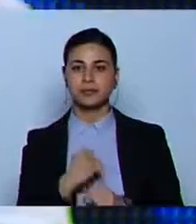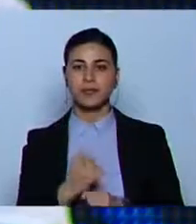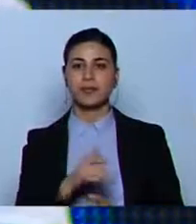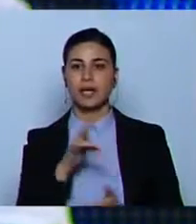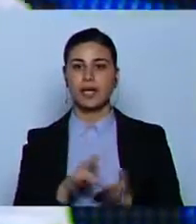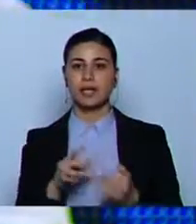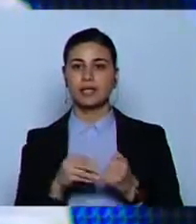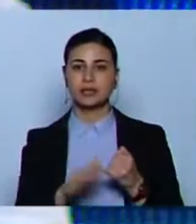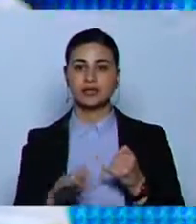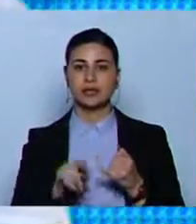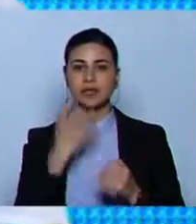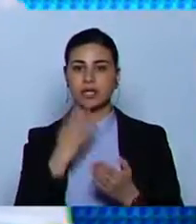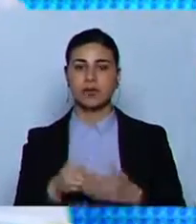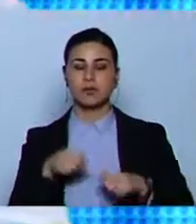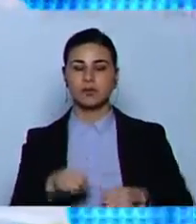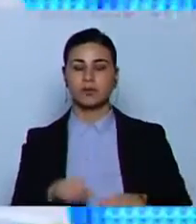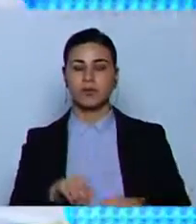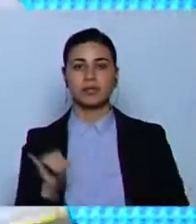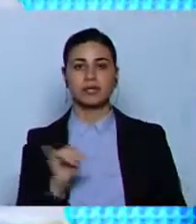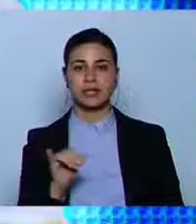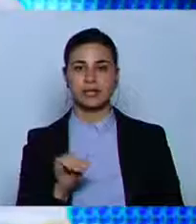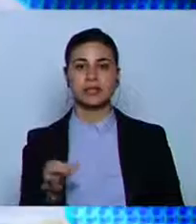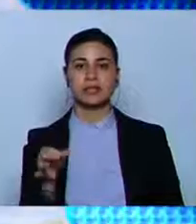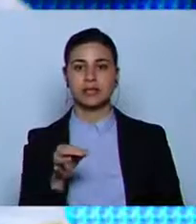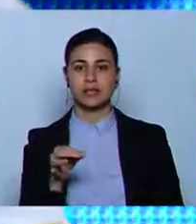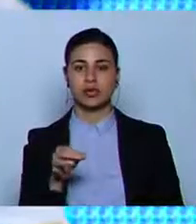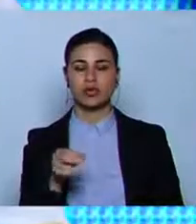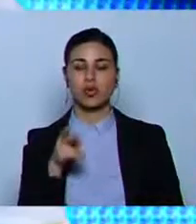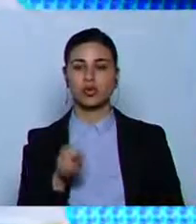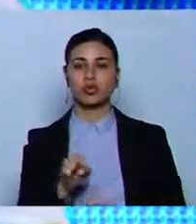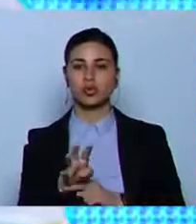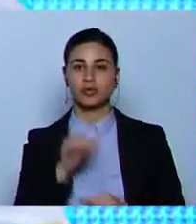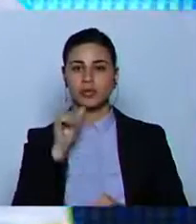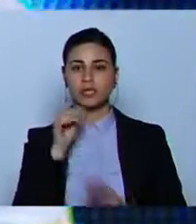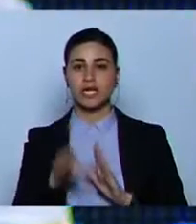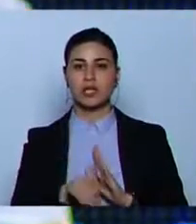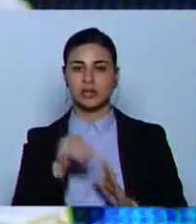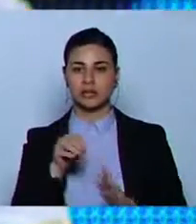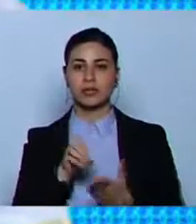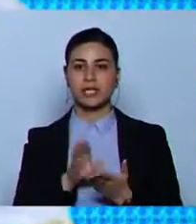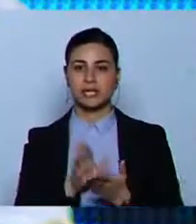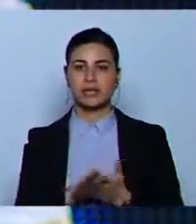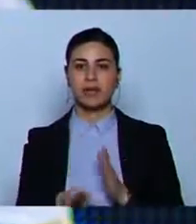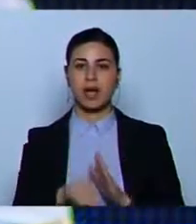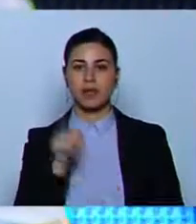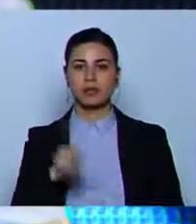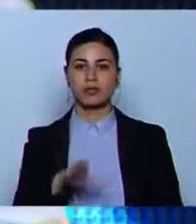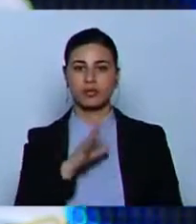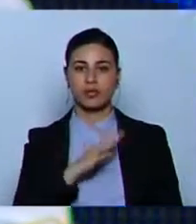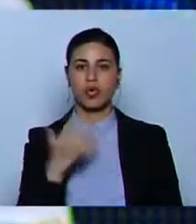ქალაქის ტერიტორიაზე მის უფლებამოსილებას, სადაც 2014 წლის არჩევნებზე რეგისტრირებული ამომრჩეველი